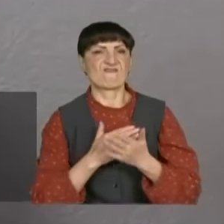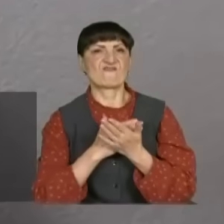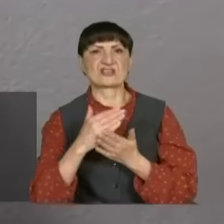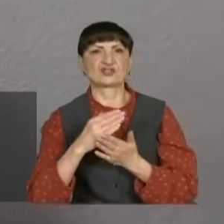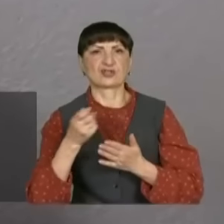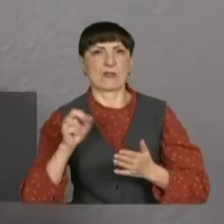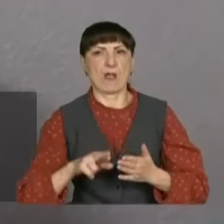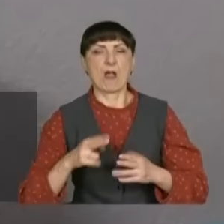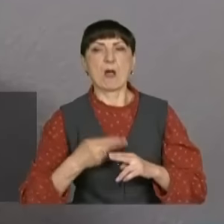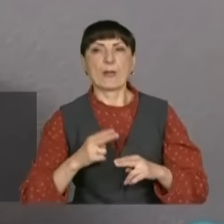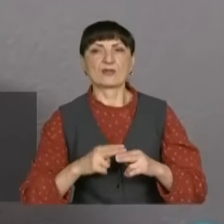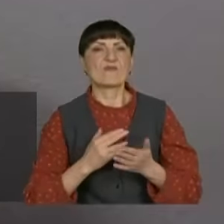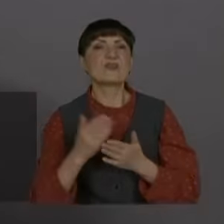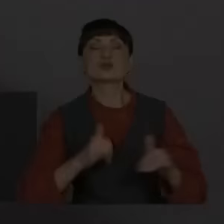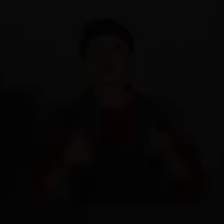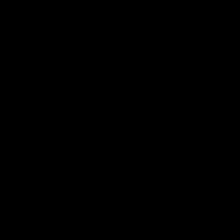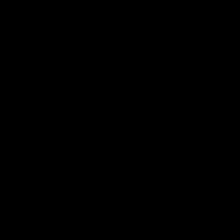соответственно выше некуда обращаться